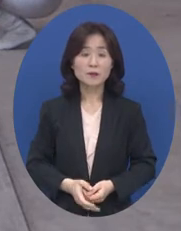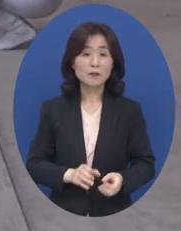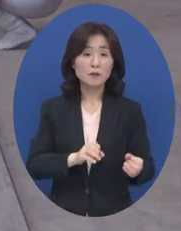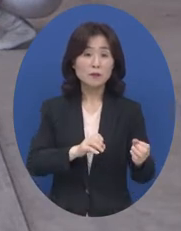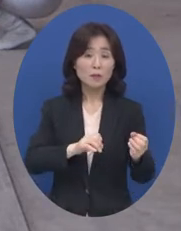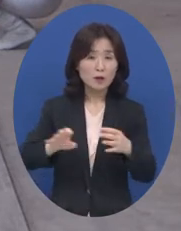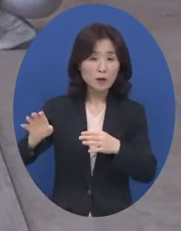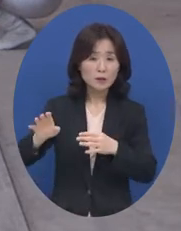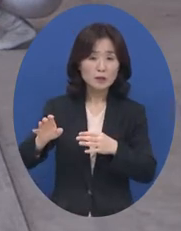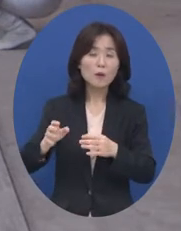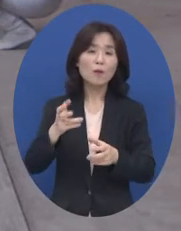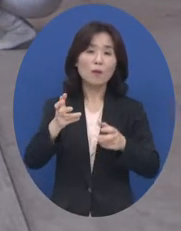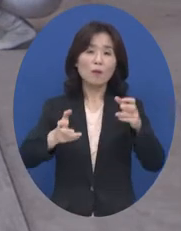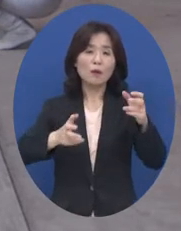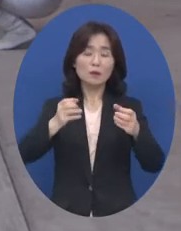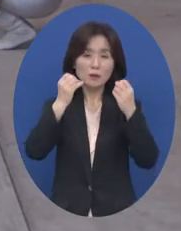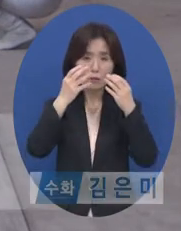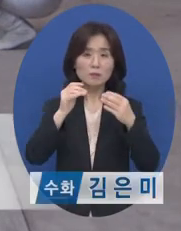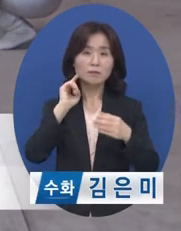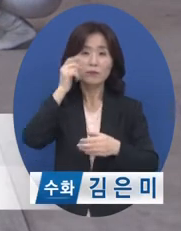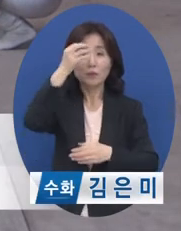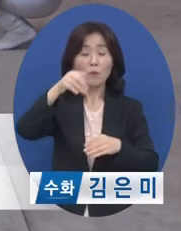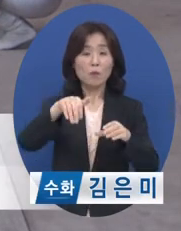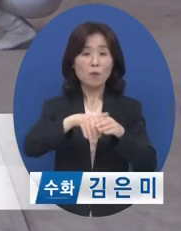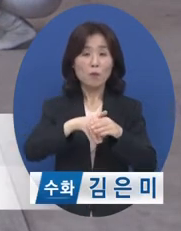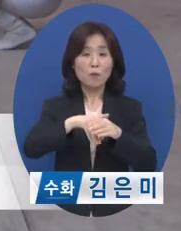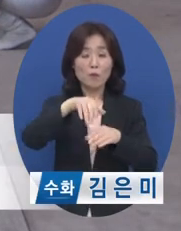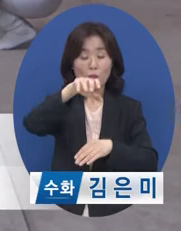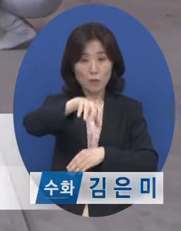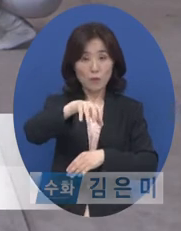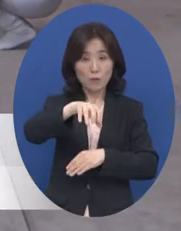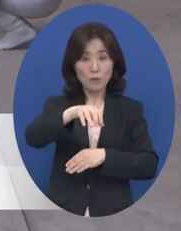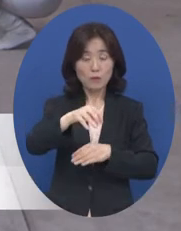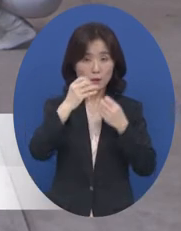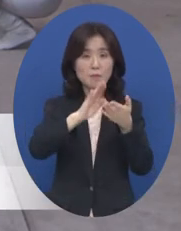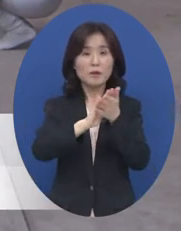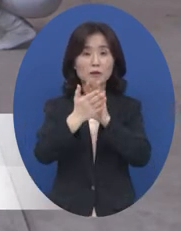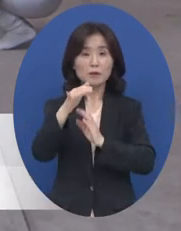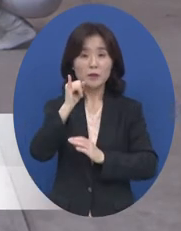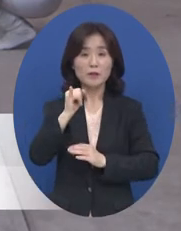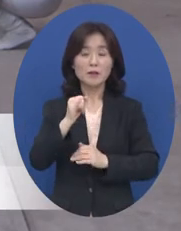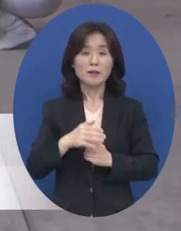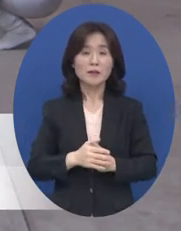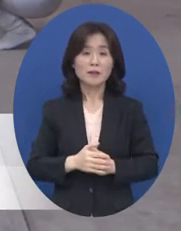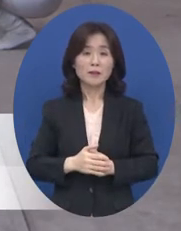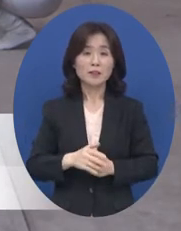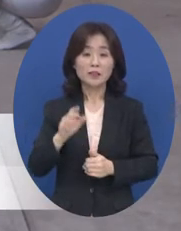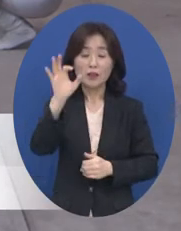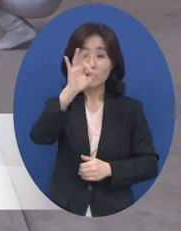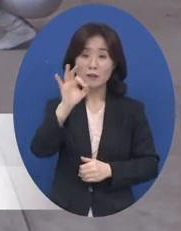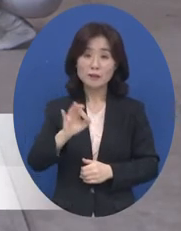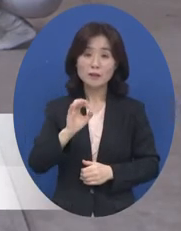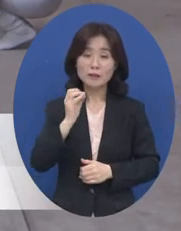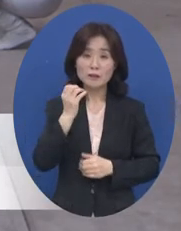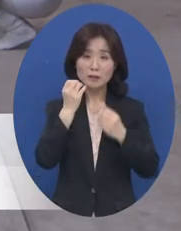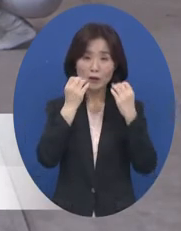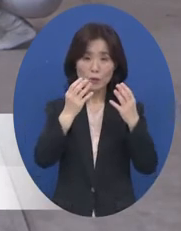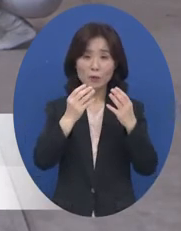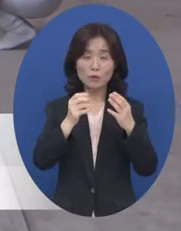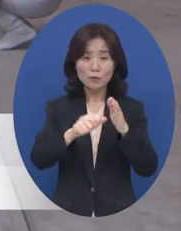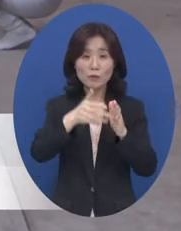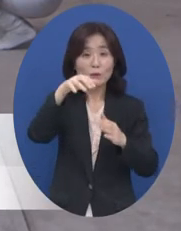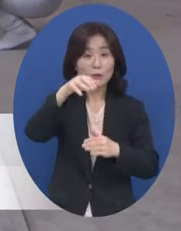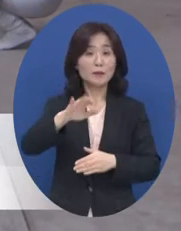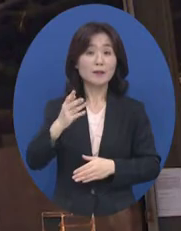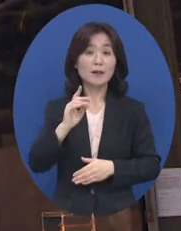버려진 폐공장이 새로운 예술 공간으로 새롭게 변신하고 있습니다. 연천의 새로운 명소가 될 아트하우스를 김태희 기자가 취재했습니다.